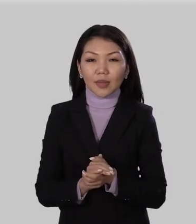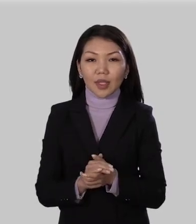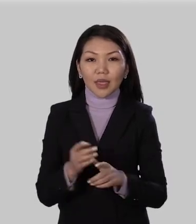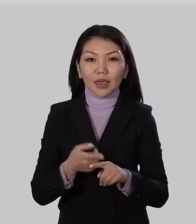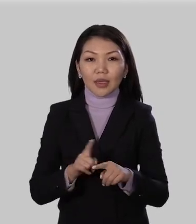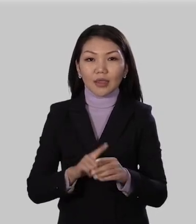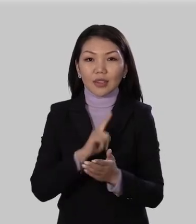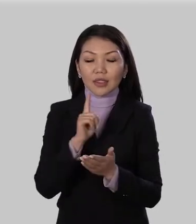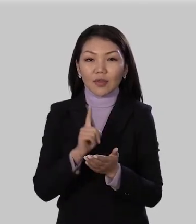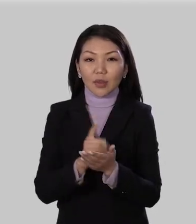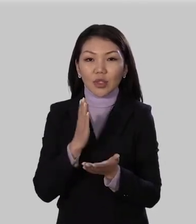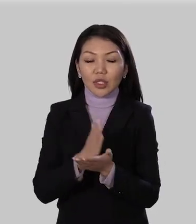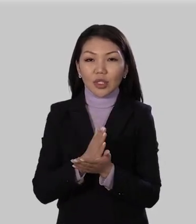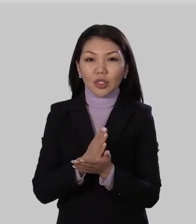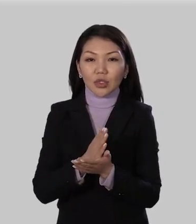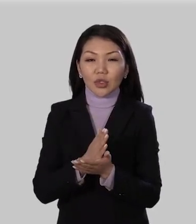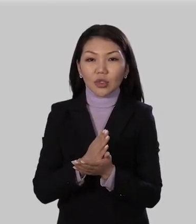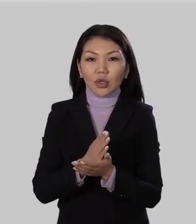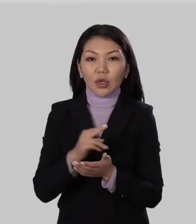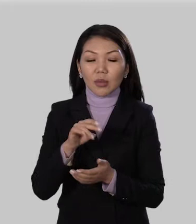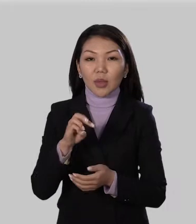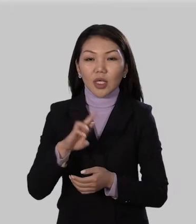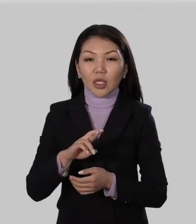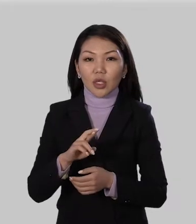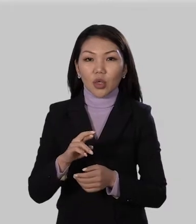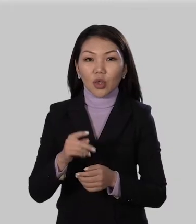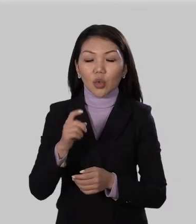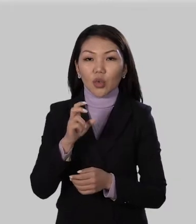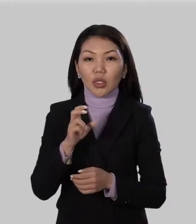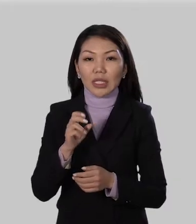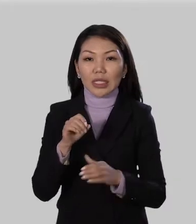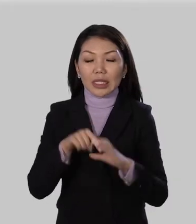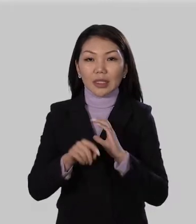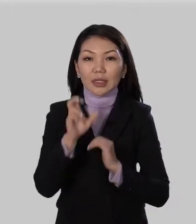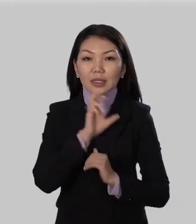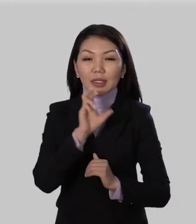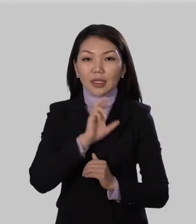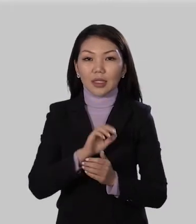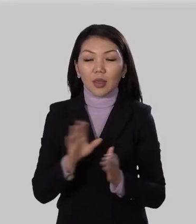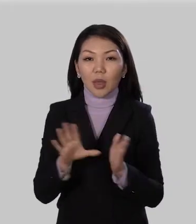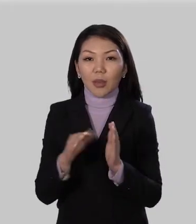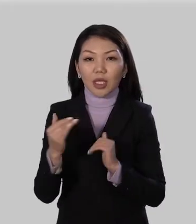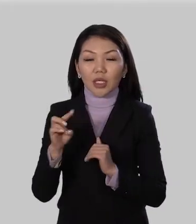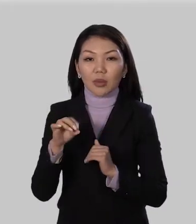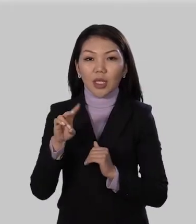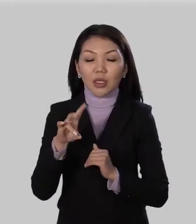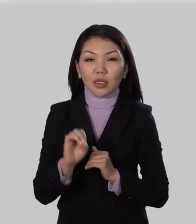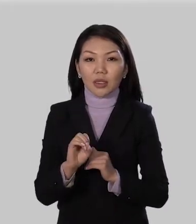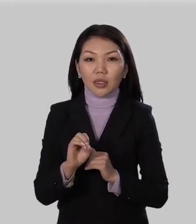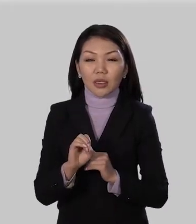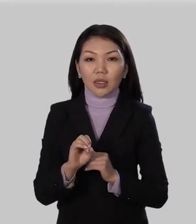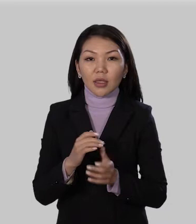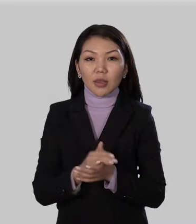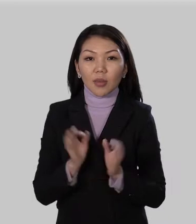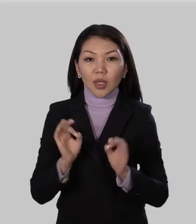из сказки. Послушайте эту сказку и помогите Пете сформулировать правила правописания приставок